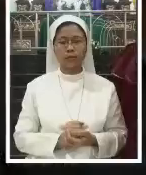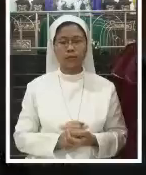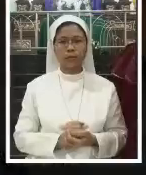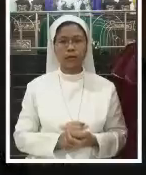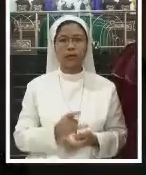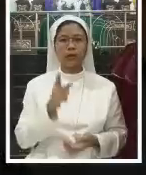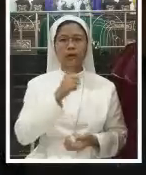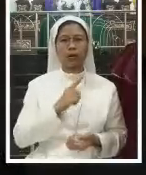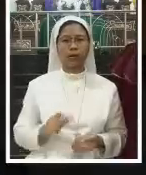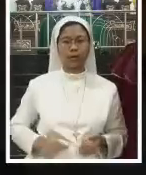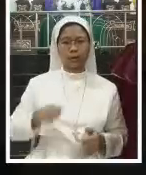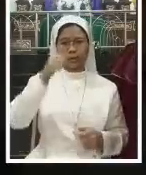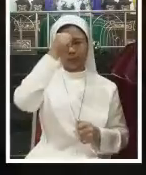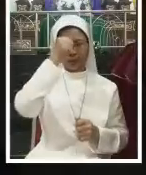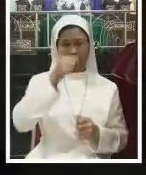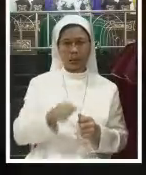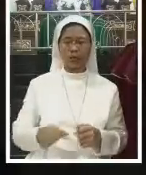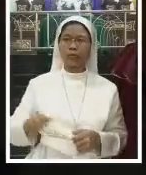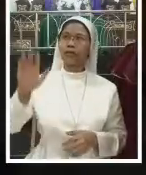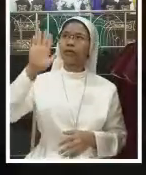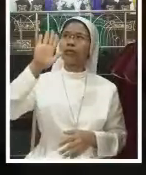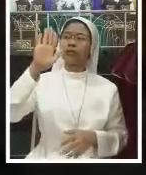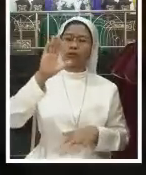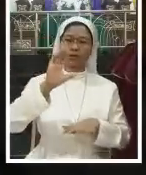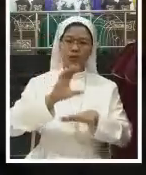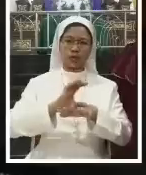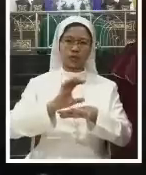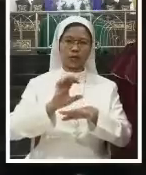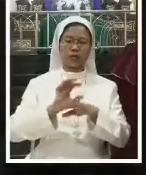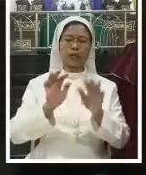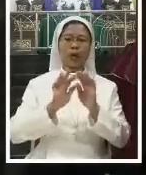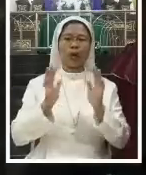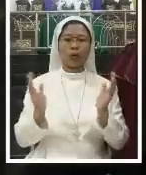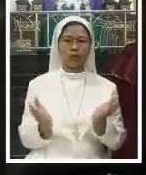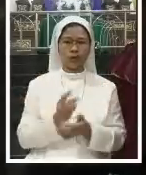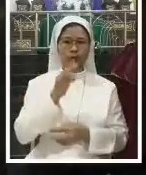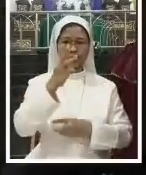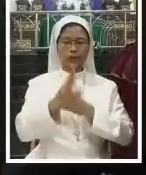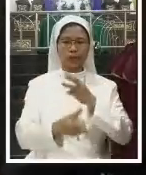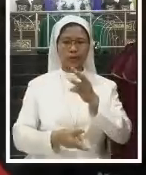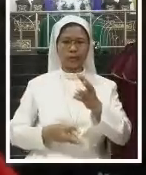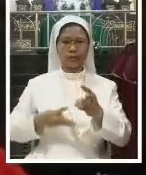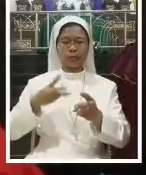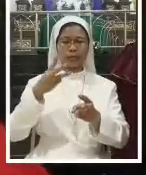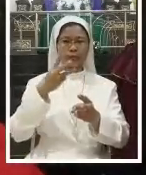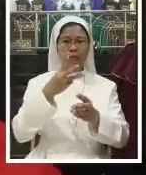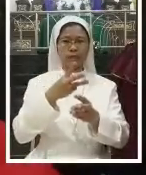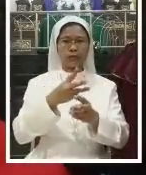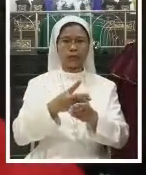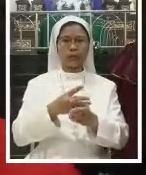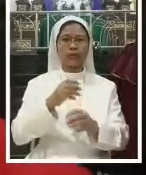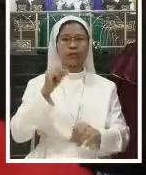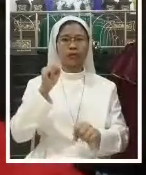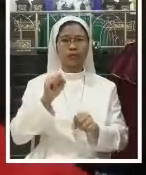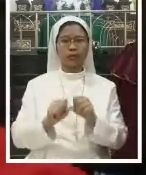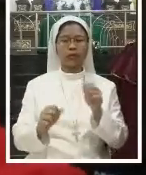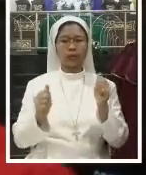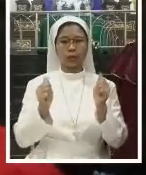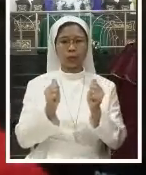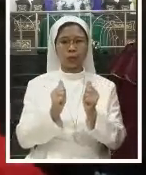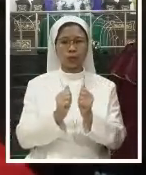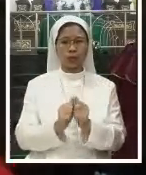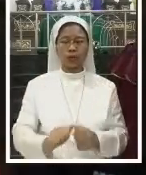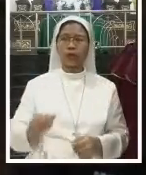Giramduma kagurangnan sa imong simbahan na nakalakop sa bilog na kinaban, tanganing malubos mo siya